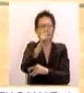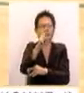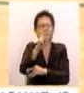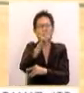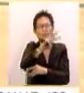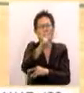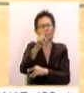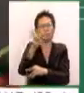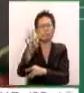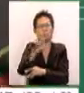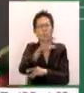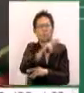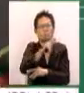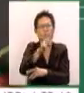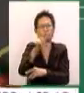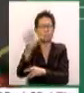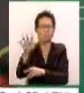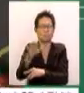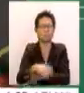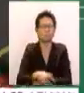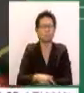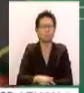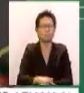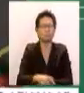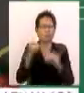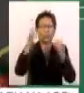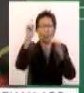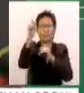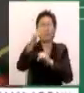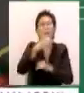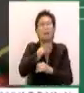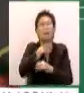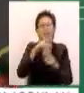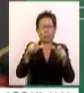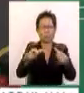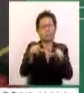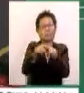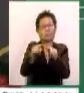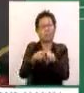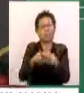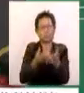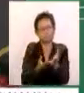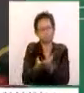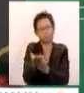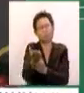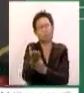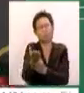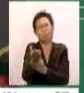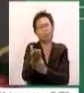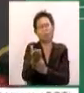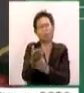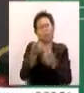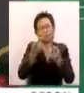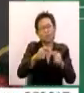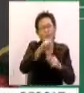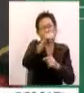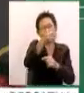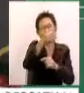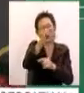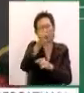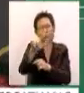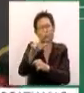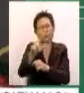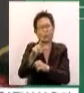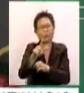21-5-21-4. Momentum yang ditunjukkan pasukan bergol lelaki badminton Perak bagi kategori sama diteruskan menerusi percubaan Hairul Fauzi